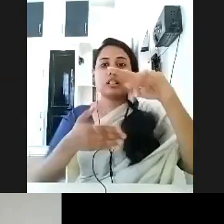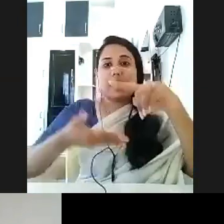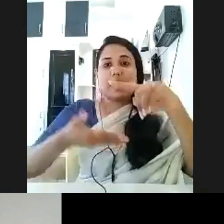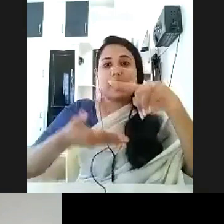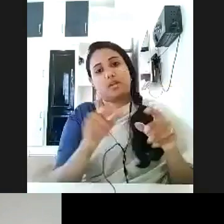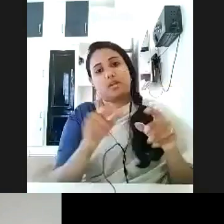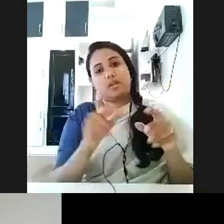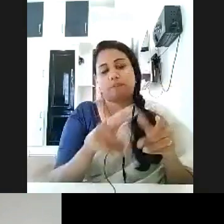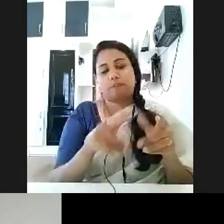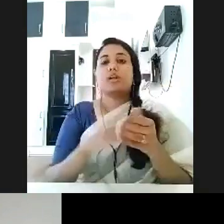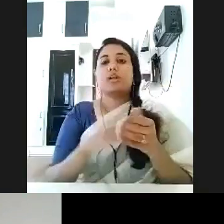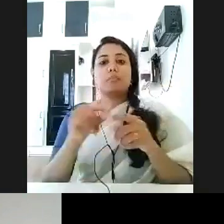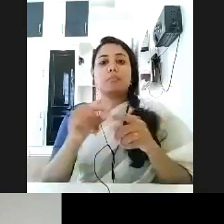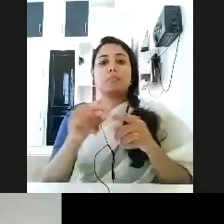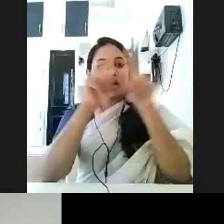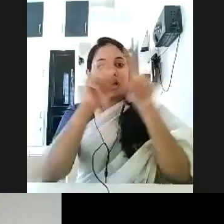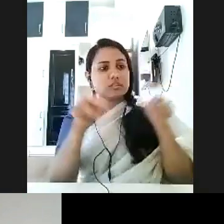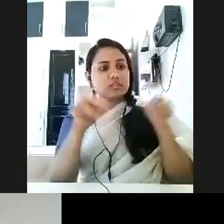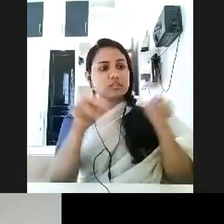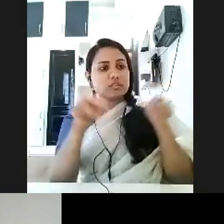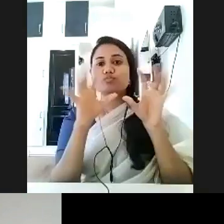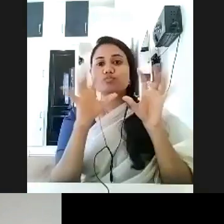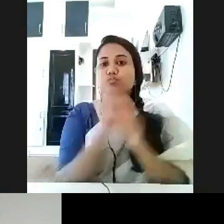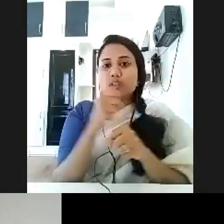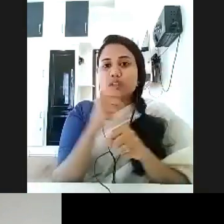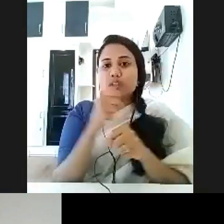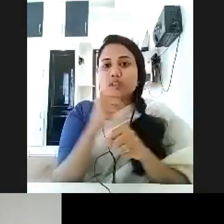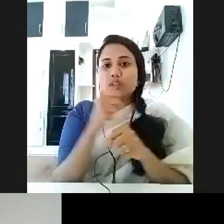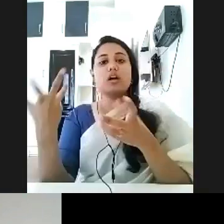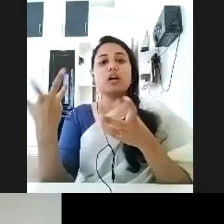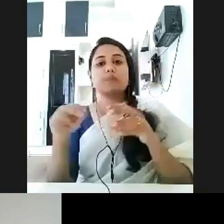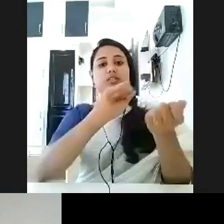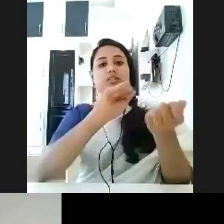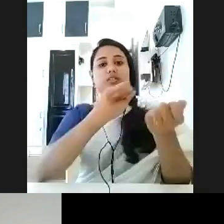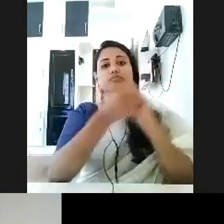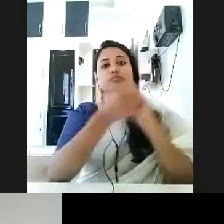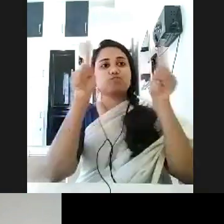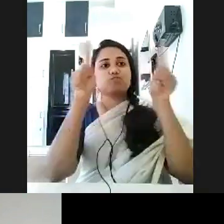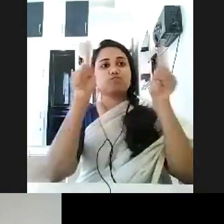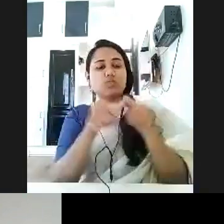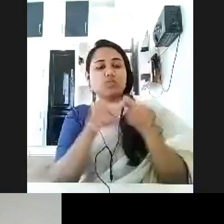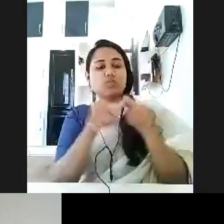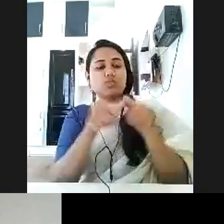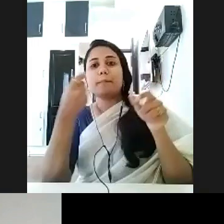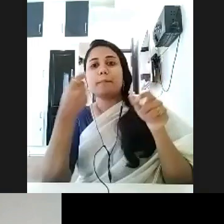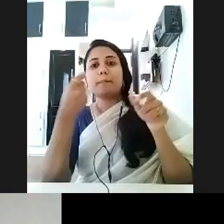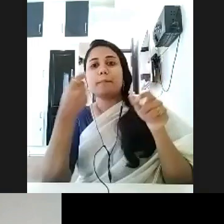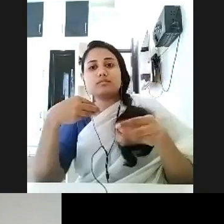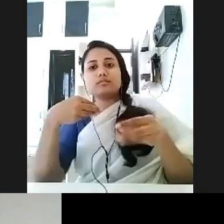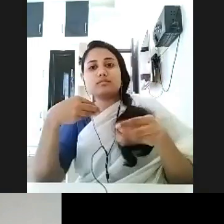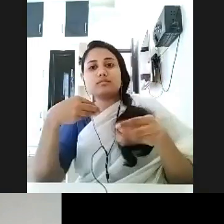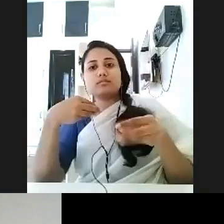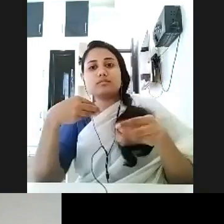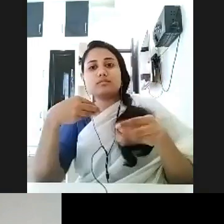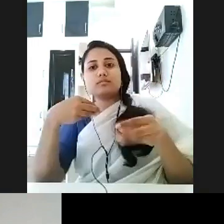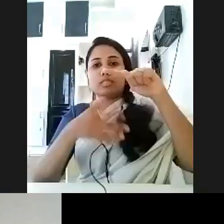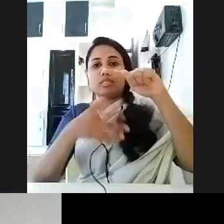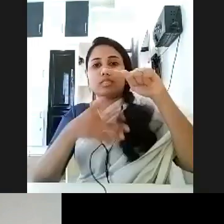ആ ജീനിനെ ശരീരത്തിലോട്ട് കംപ്ലീറ്റ് ആയിട്ട് മാറ്റുന്നതായിരിക്കും ഈ ഒരു പർട്ടിക്കുലർ ജീൻ തെറാപ്പി. രണ്ടാമത്തെ രീതിയാണ് ഈ